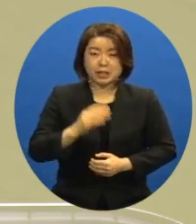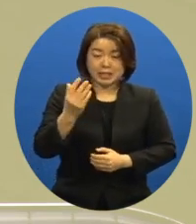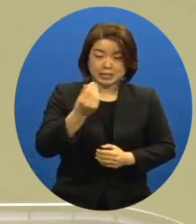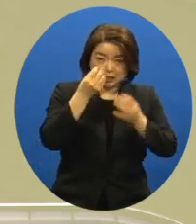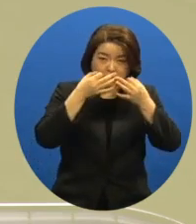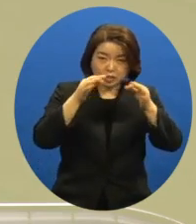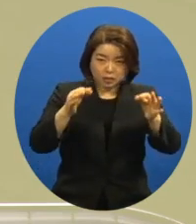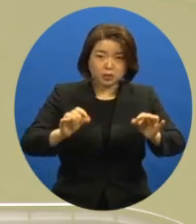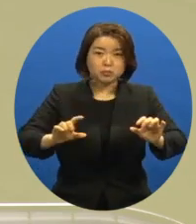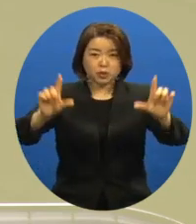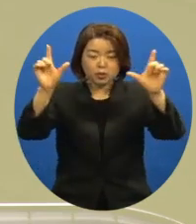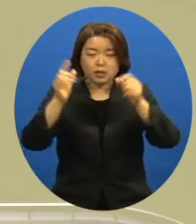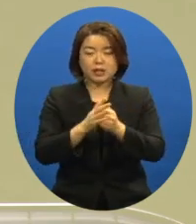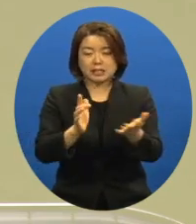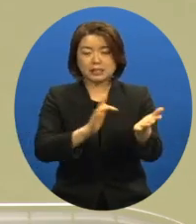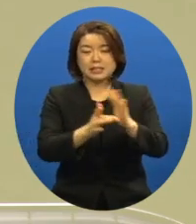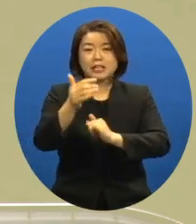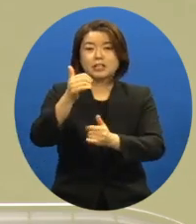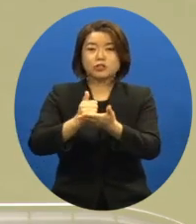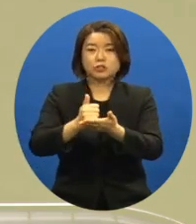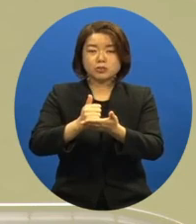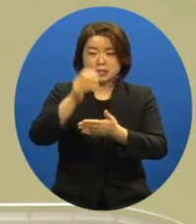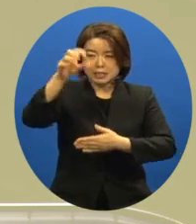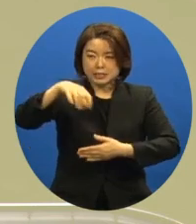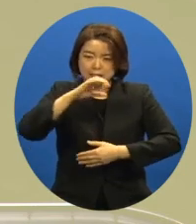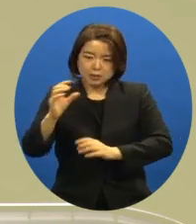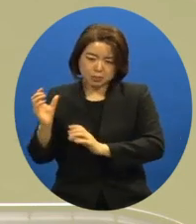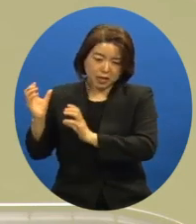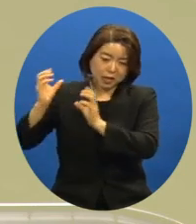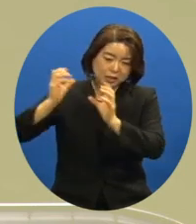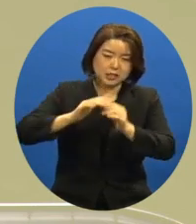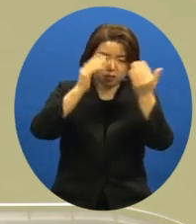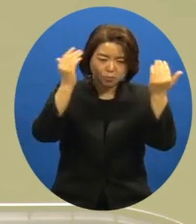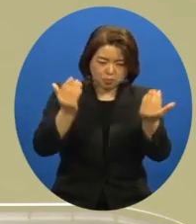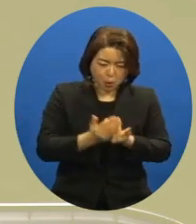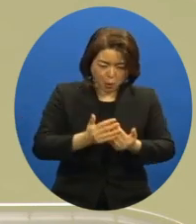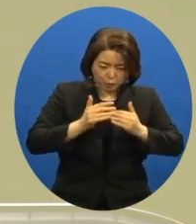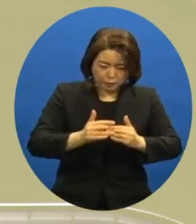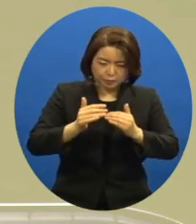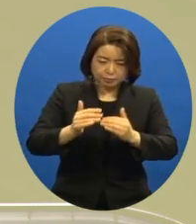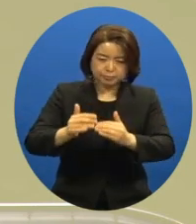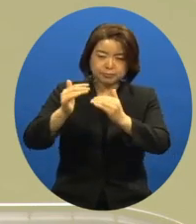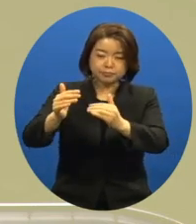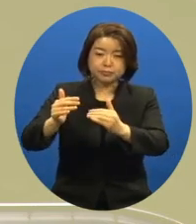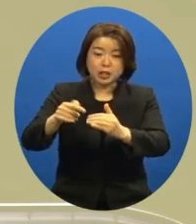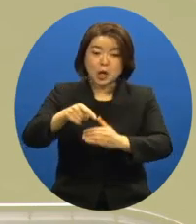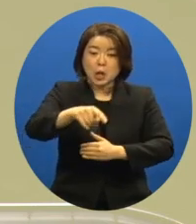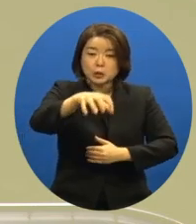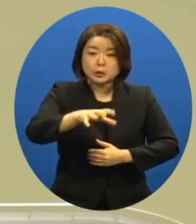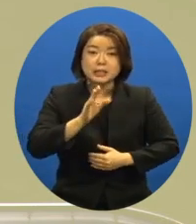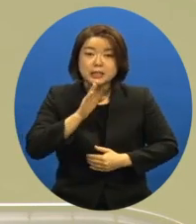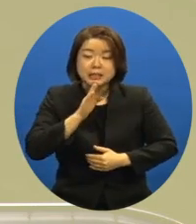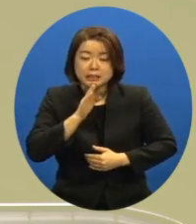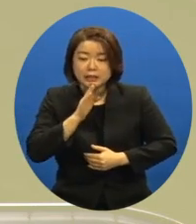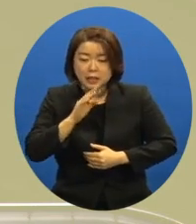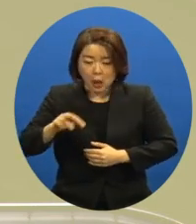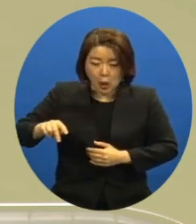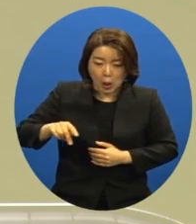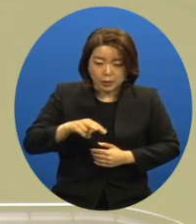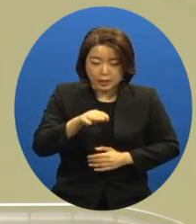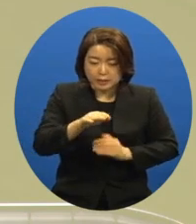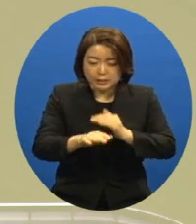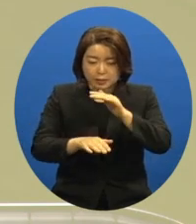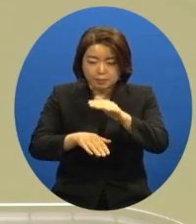성금요일에 예수님이 십자가 지시던 그 모든 여정을 다 그 현장을 따라서